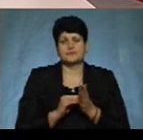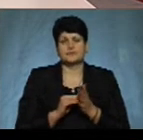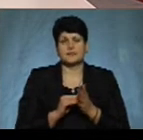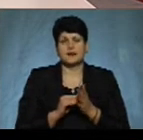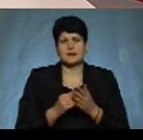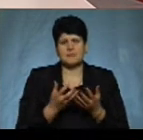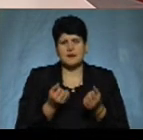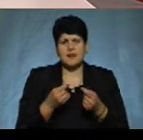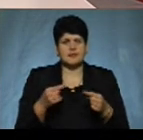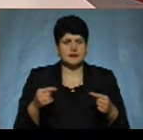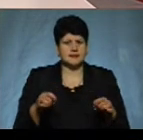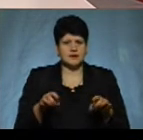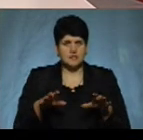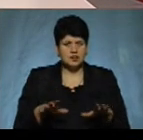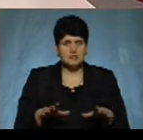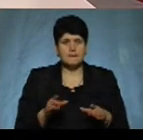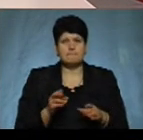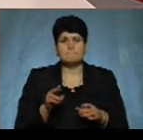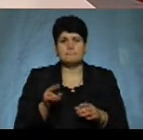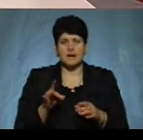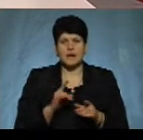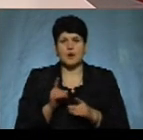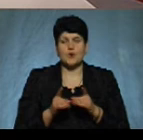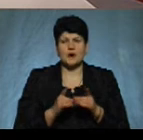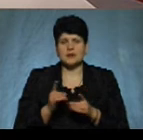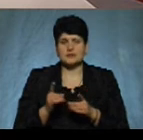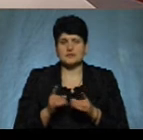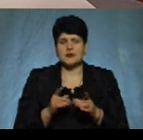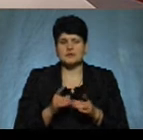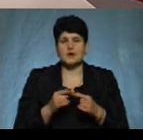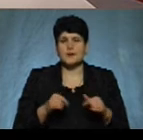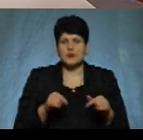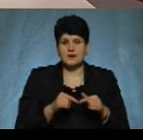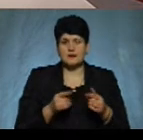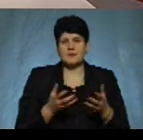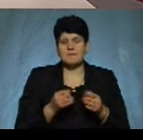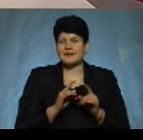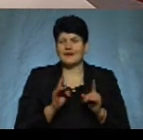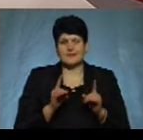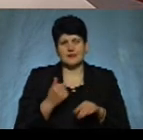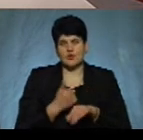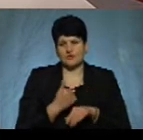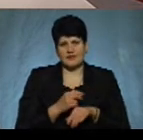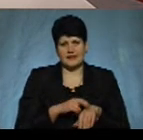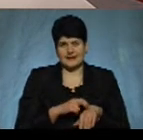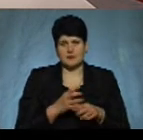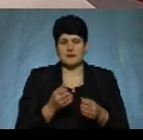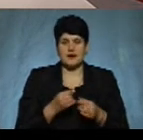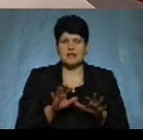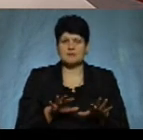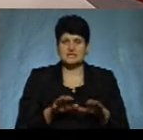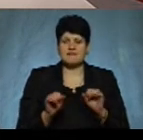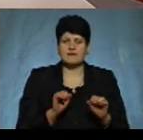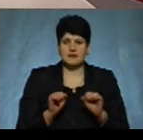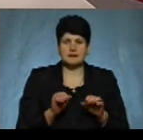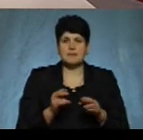різні рішення, там, значить, по реорганізації. Це ж не тільки приймає головний лікар, це і приймає місцева влада, тому що без рішення в